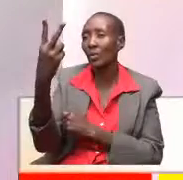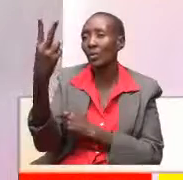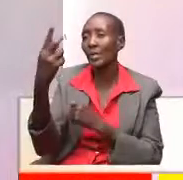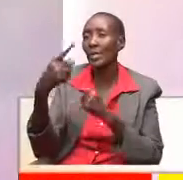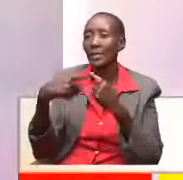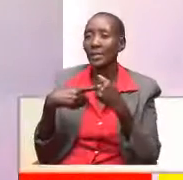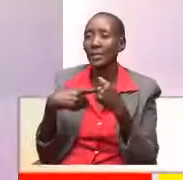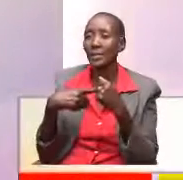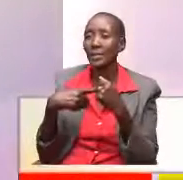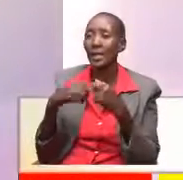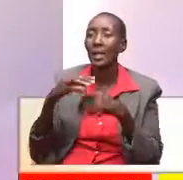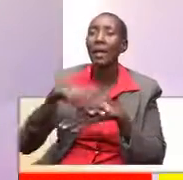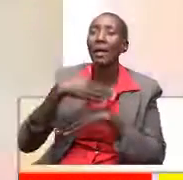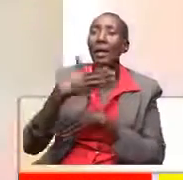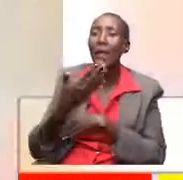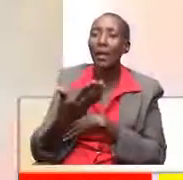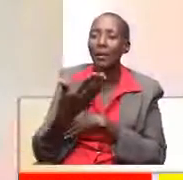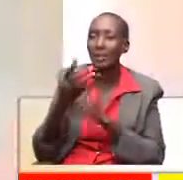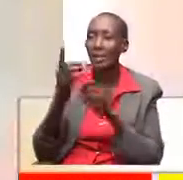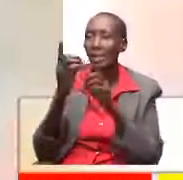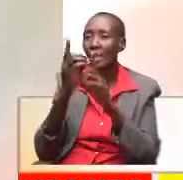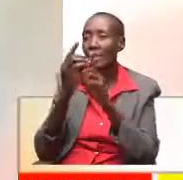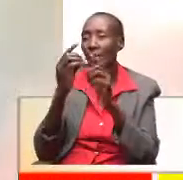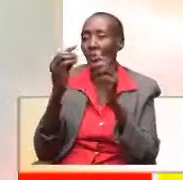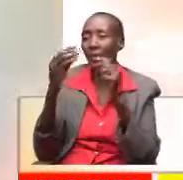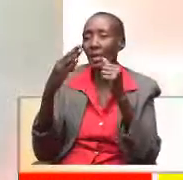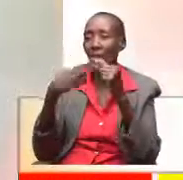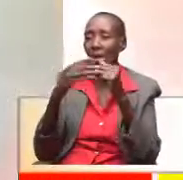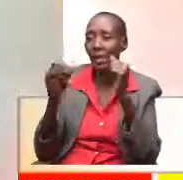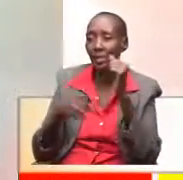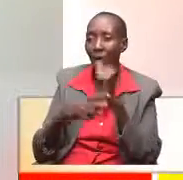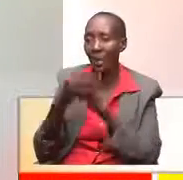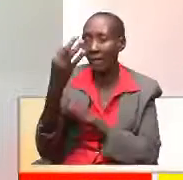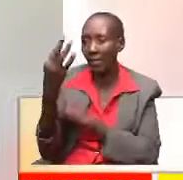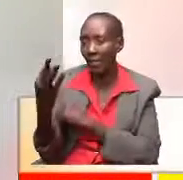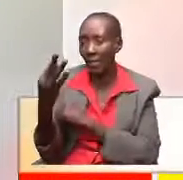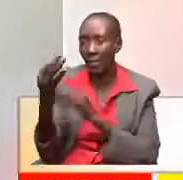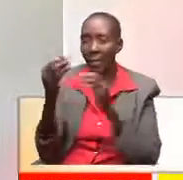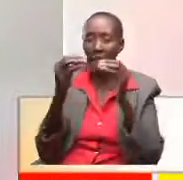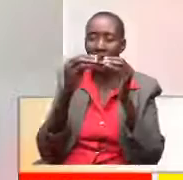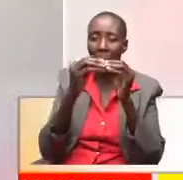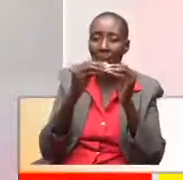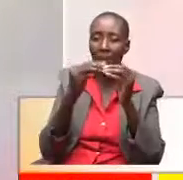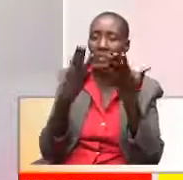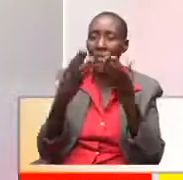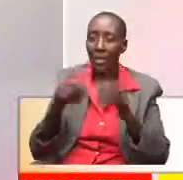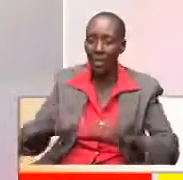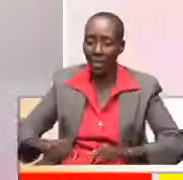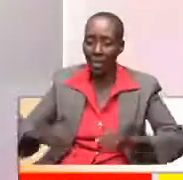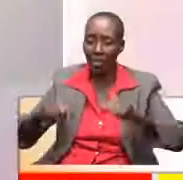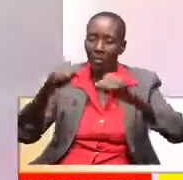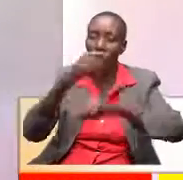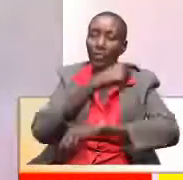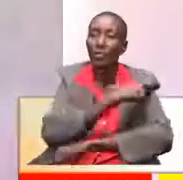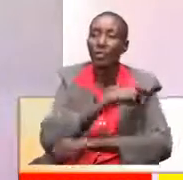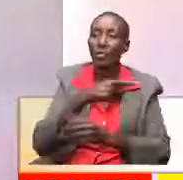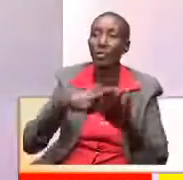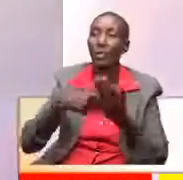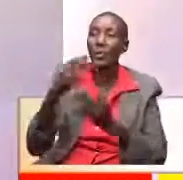1,939,426. Baadaye tarehe 9 Machi mwaka huu, kwenye mkutano na wakuu wa Gertrude, walilipa